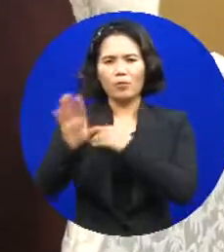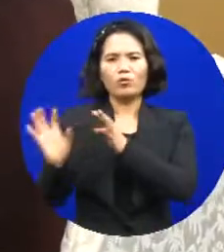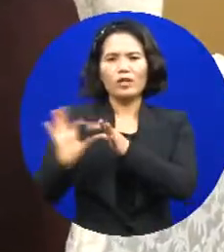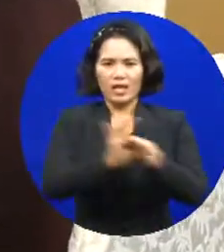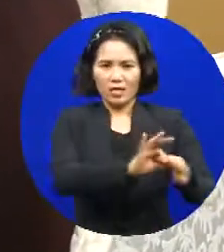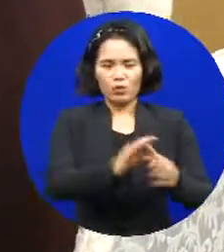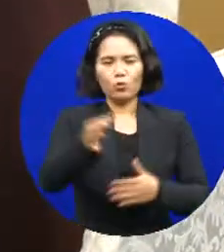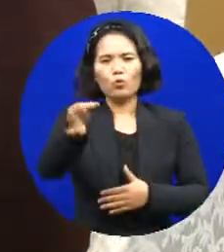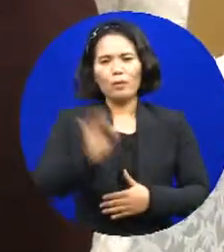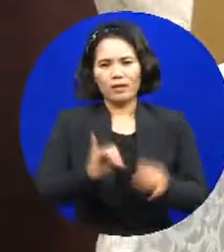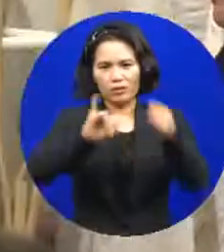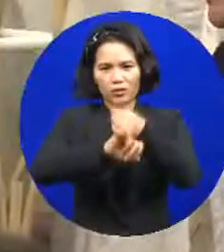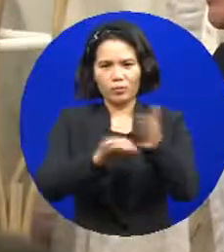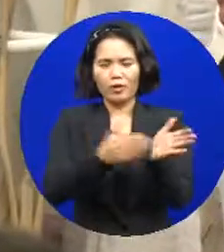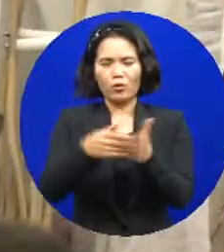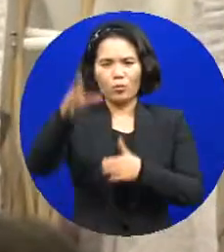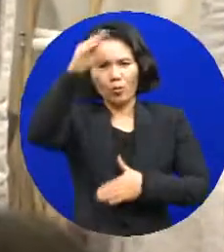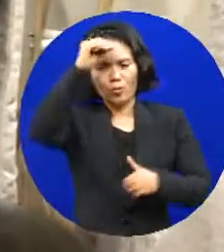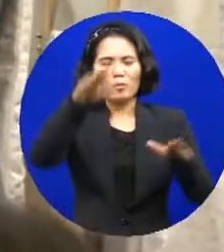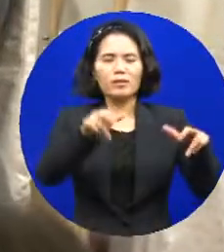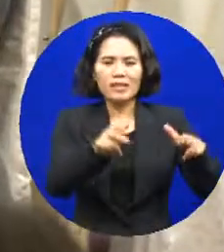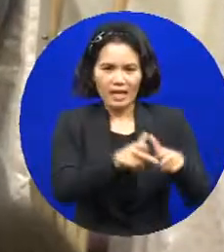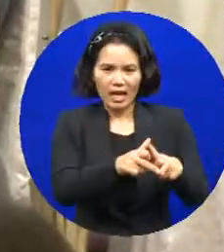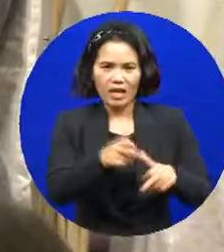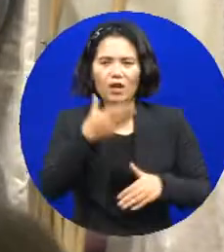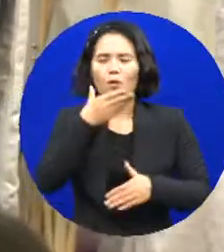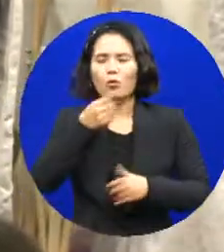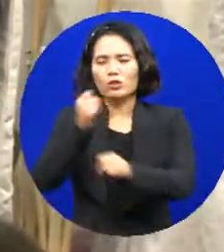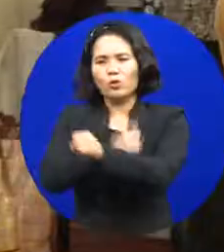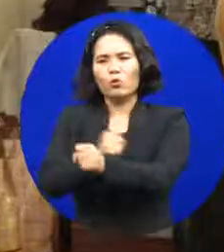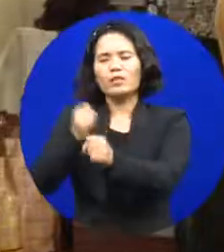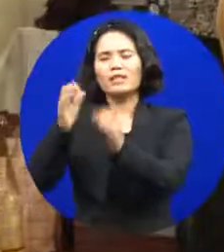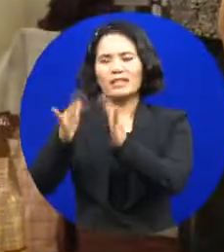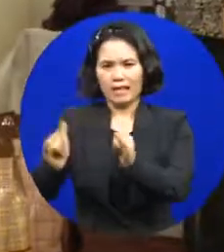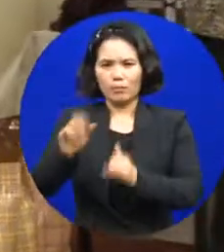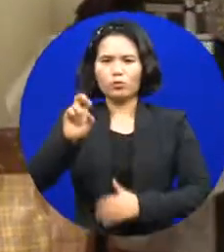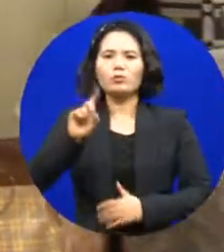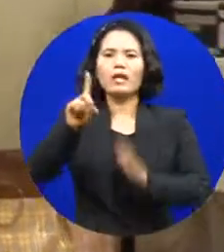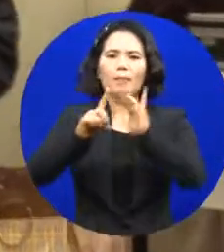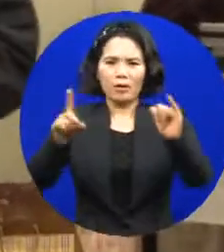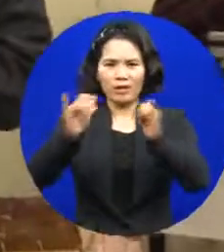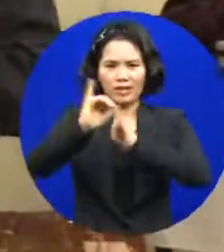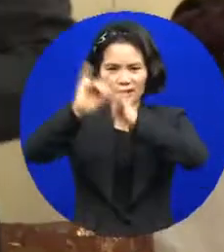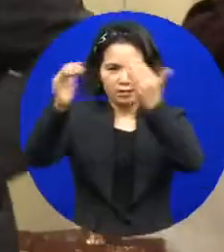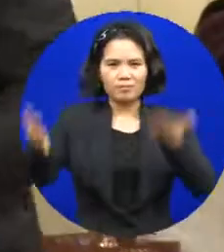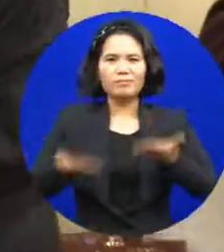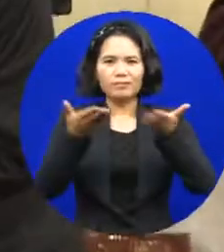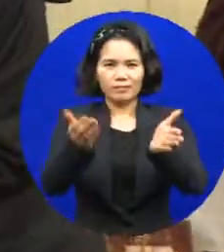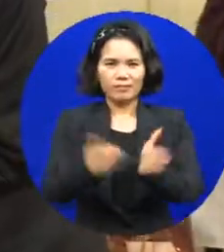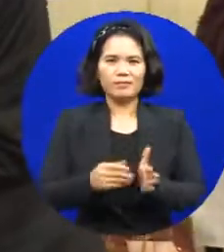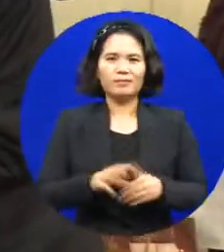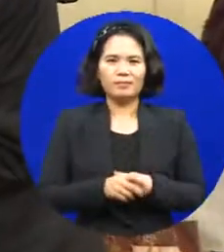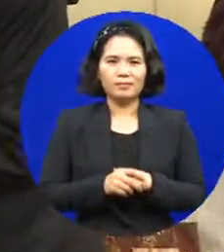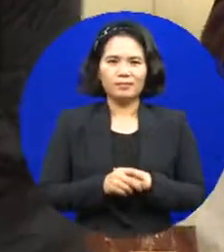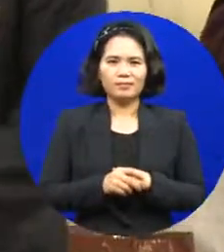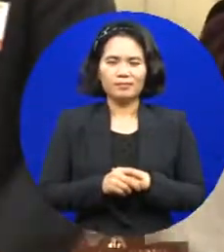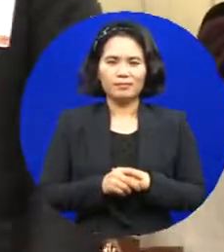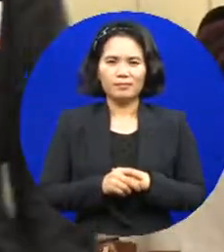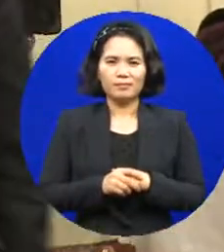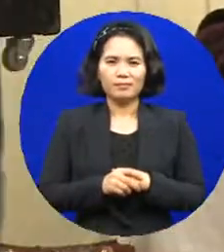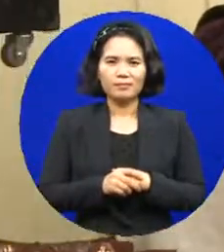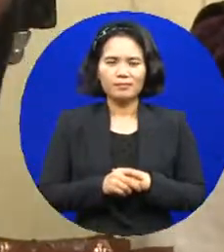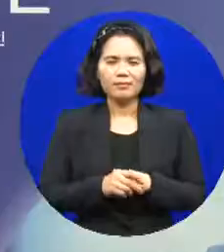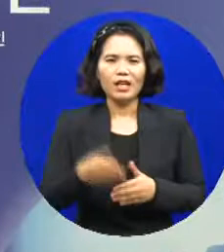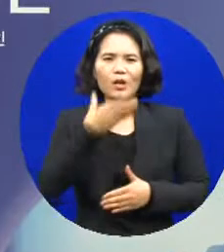지속적인 장학금 지원을 약속받았고 모범 장애인과 장애인 복지 유공자 총 21명에 대해 표창장이 수여됐습니다.